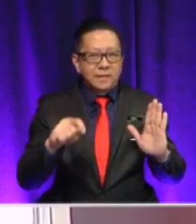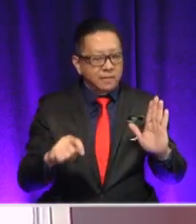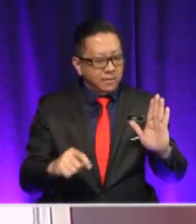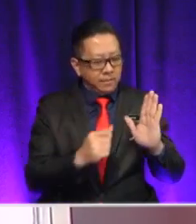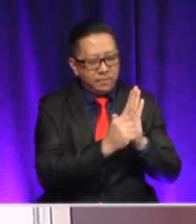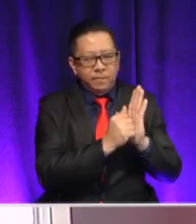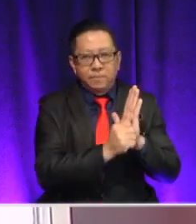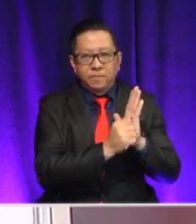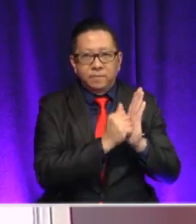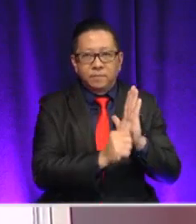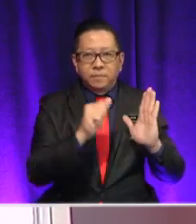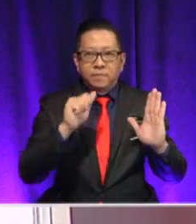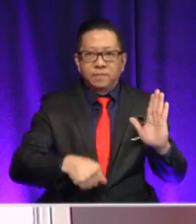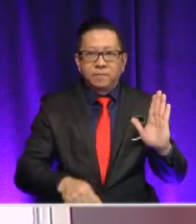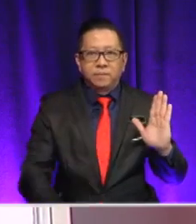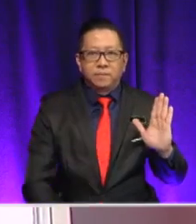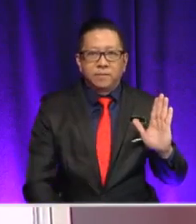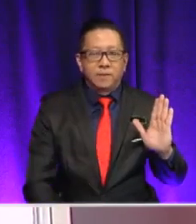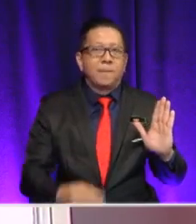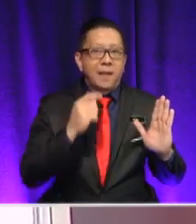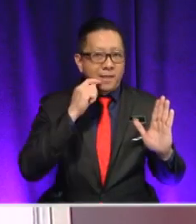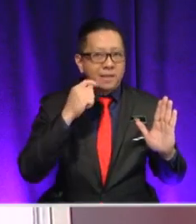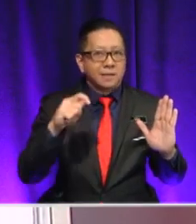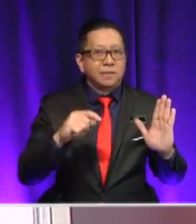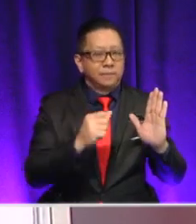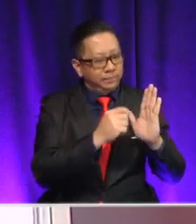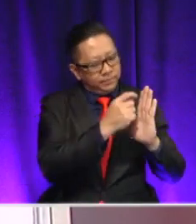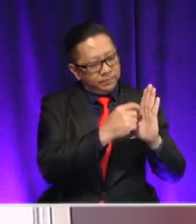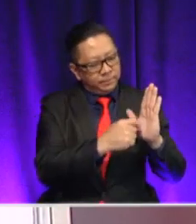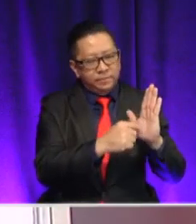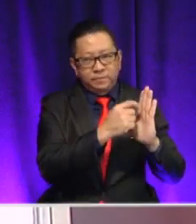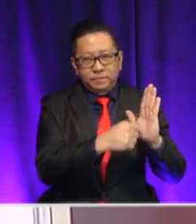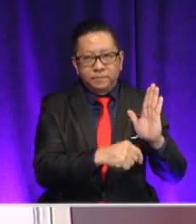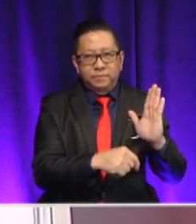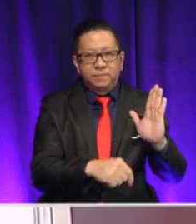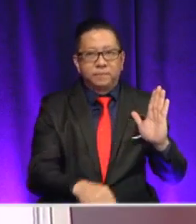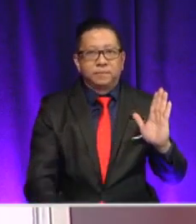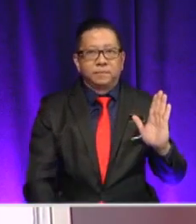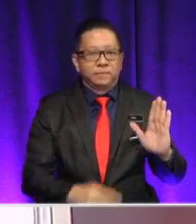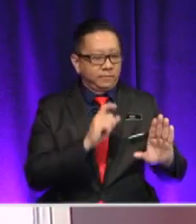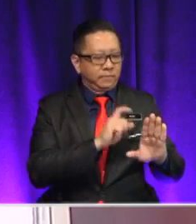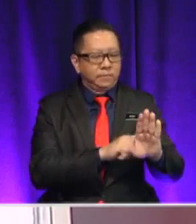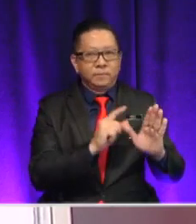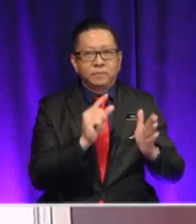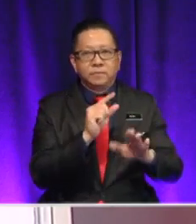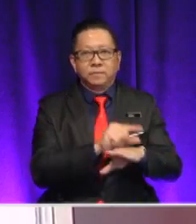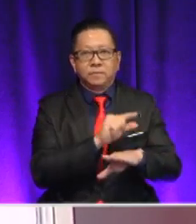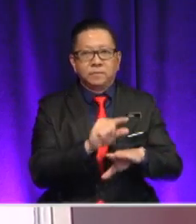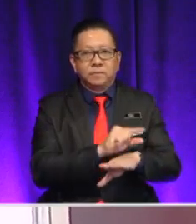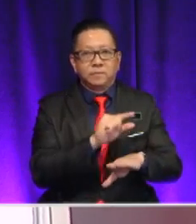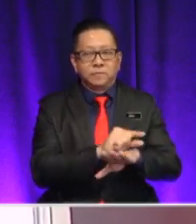dia masih kekal jadi kita menggunakan pensil supaya masa menggunakan pensil pun kita tak boleh